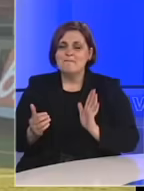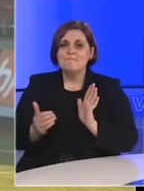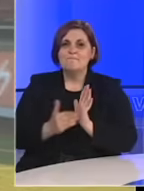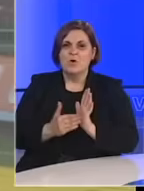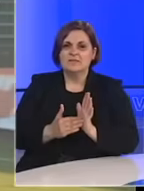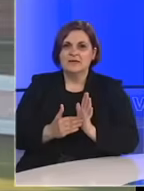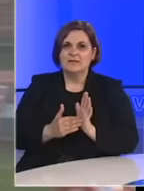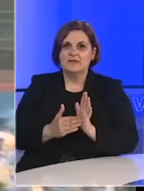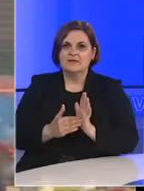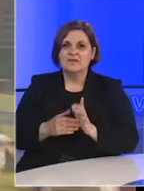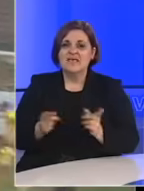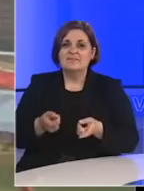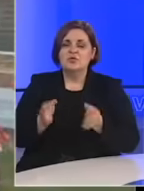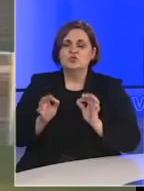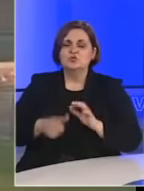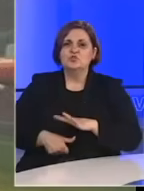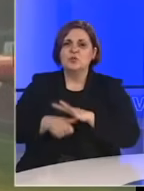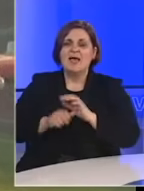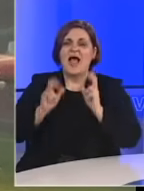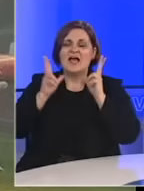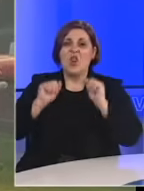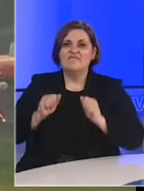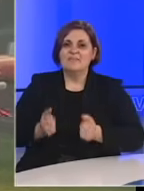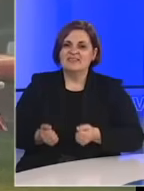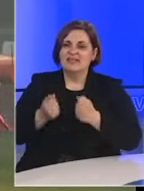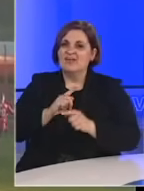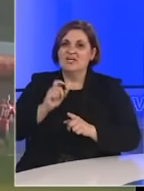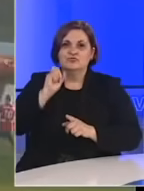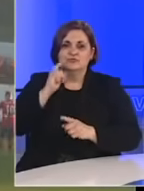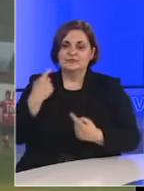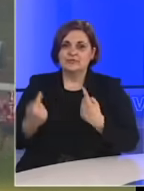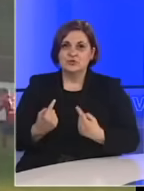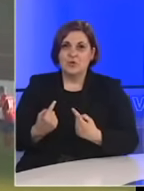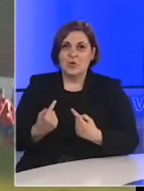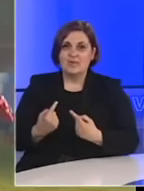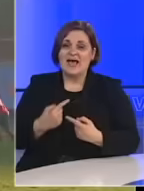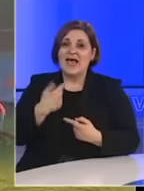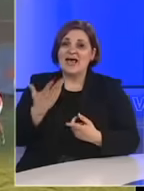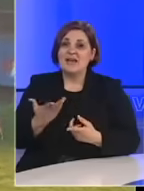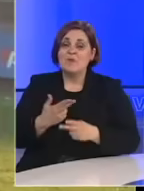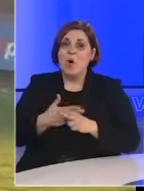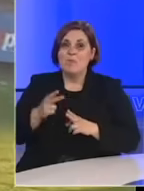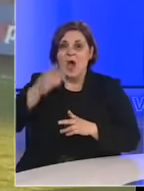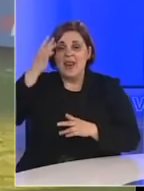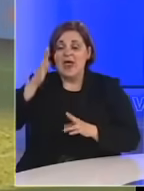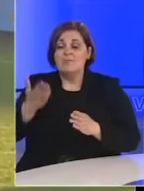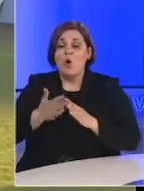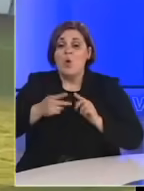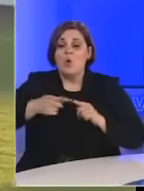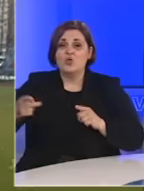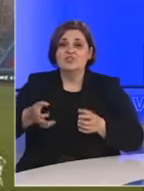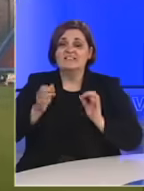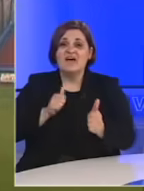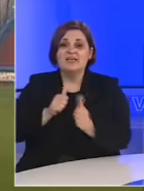potrebe. I igračima i stručnom štabu kao i navijačima teško pada ova nesvakidašnja situacija s naglaskom na potpuno nepoznat rok trajanja.